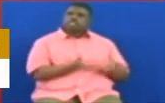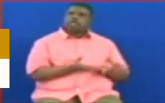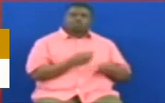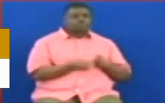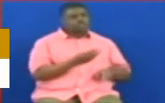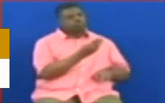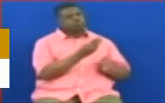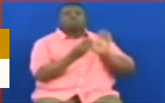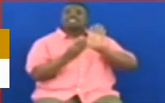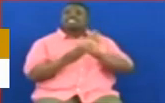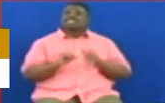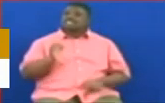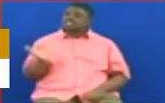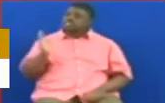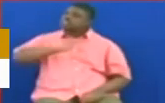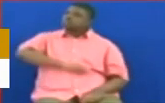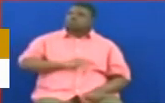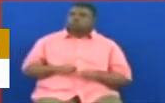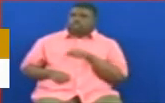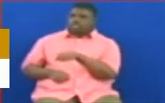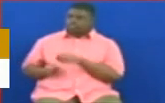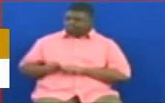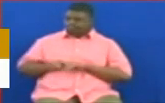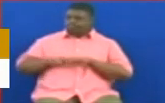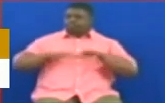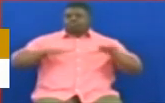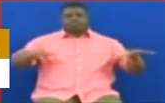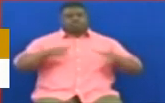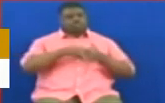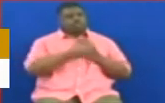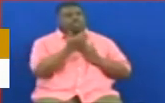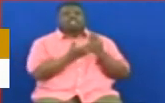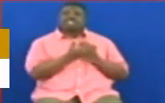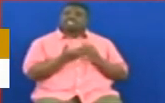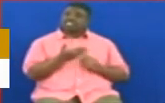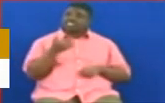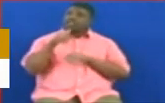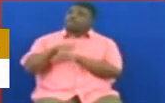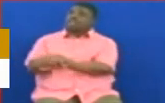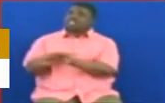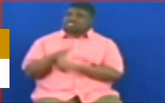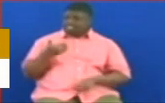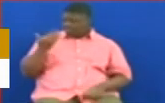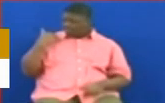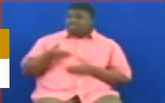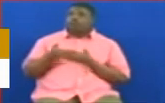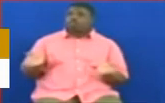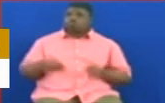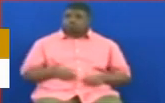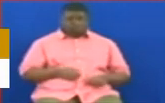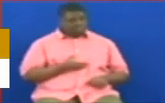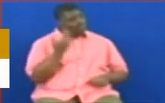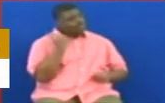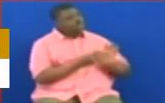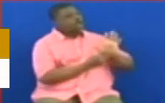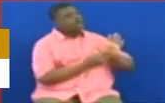kwa siku. Na madhara haya yote yana supply samaki ndani ya nchi, jambo ambalo halikuwepo. Kwa hiyo tumetoka kwenye madhara manane mpaka